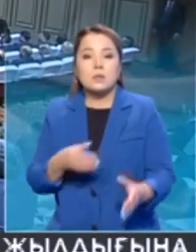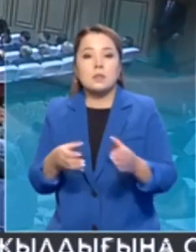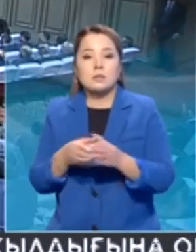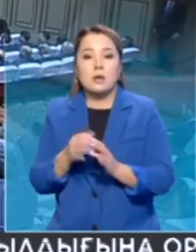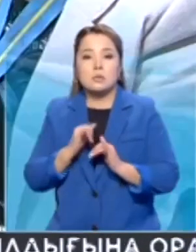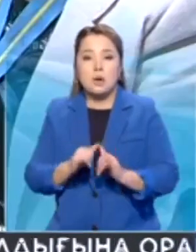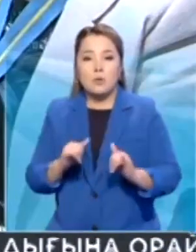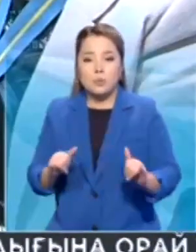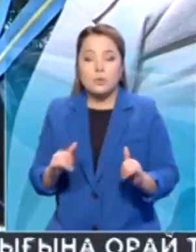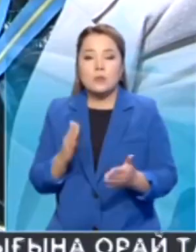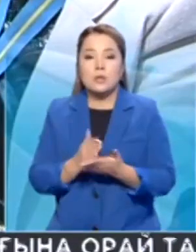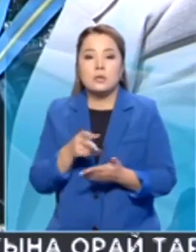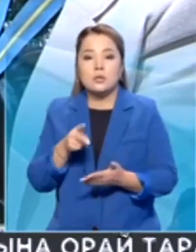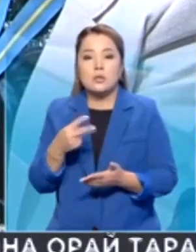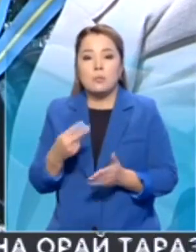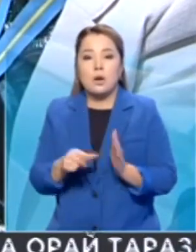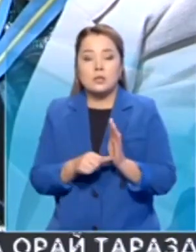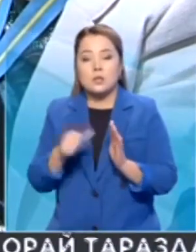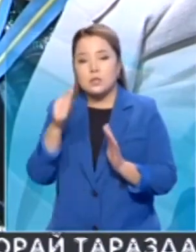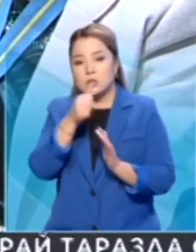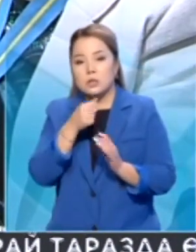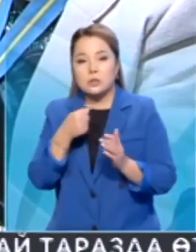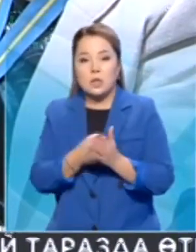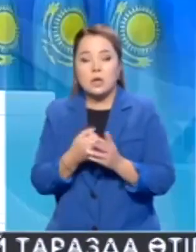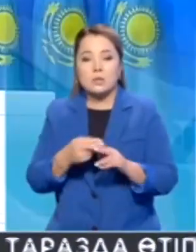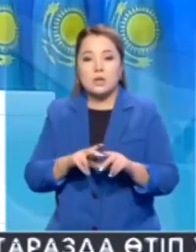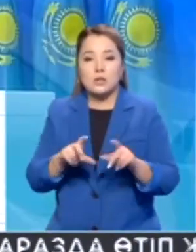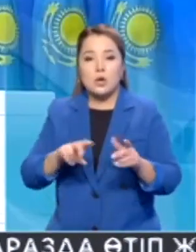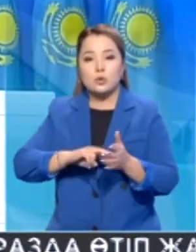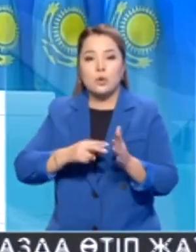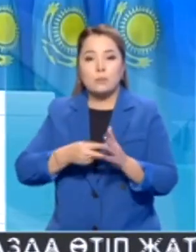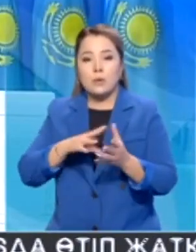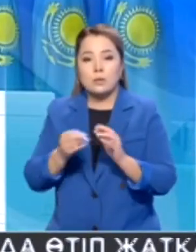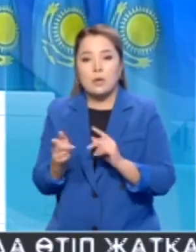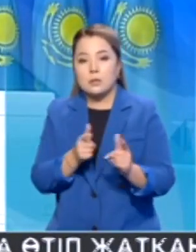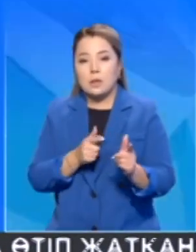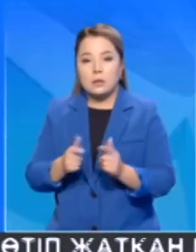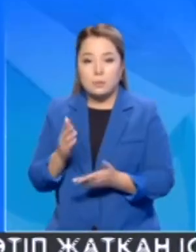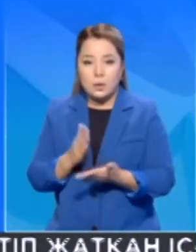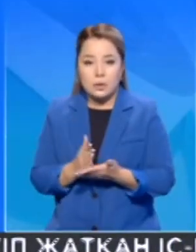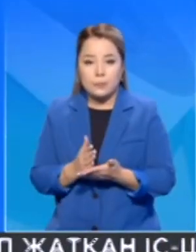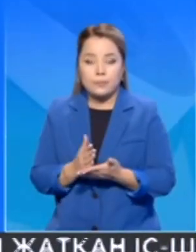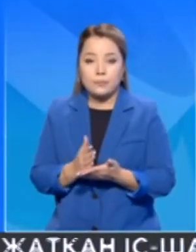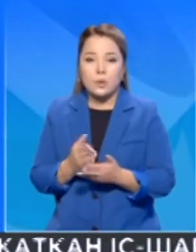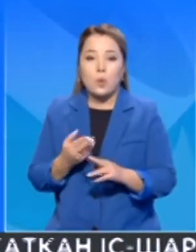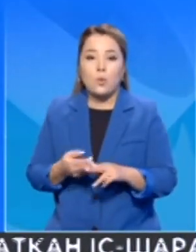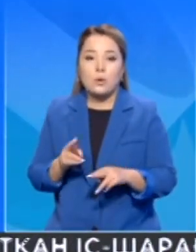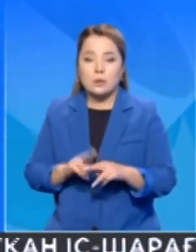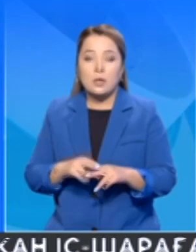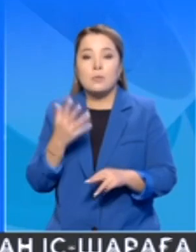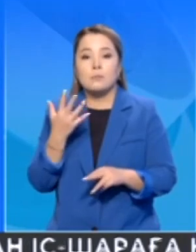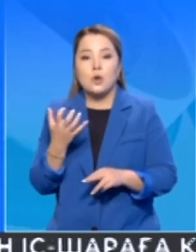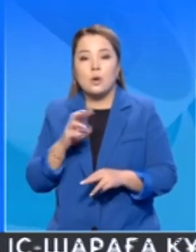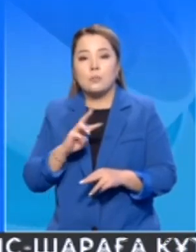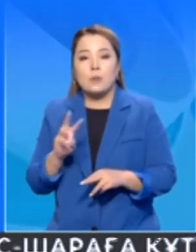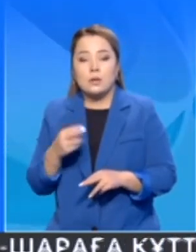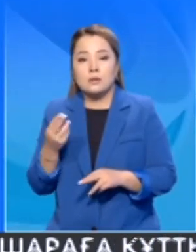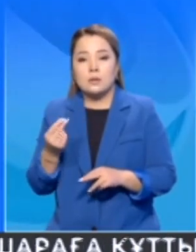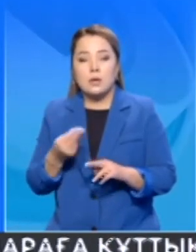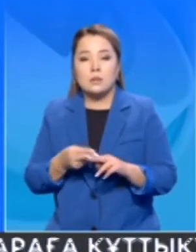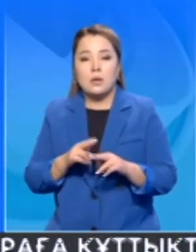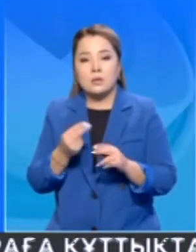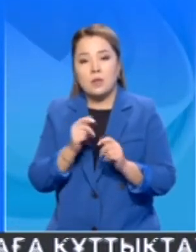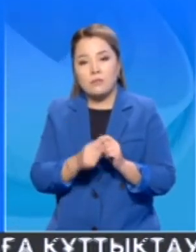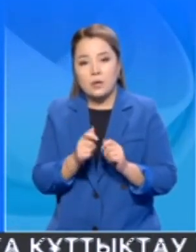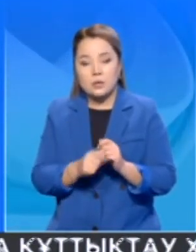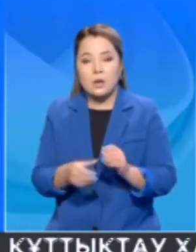дамытудың 2026 жылға дейінгі кешенді жоспары әзірленді. Оған 500 миллиард теңгеге жуық